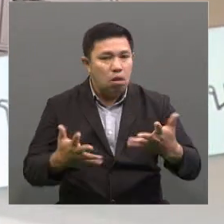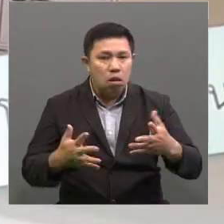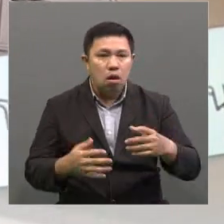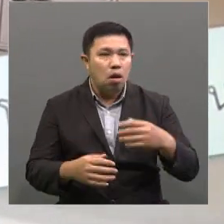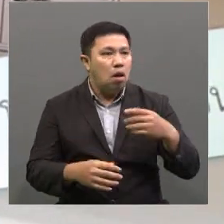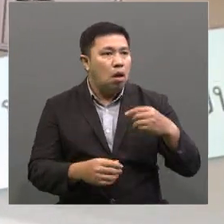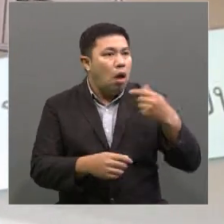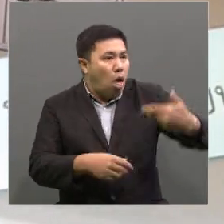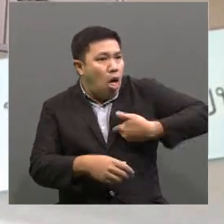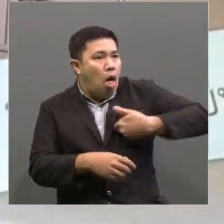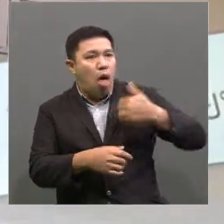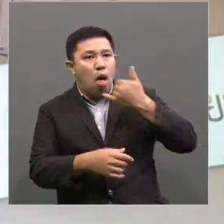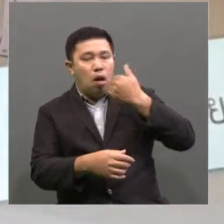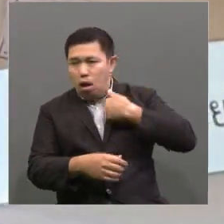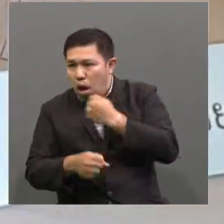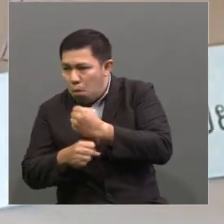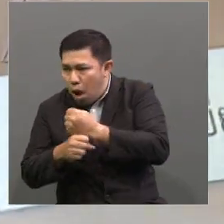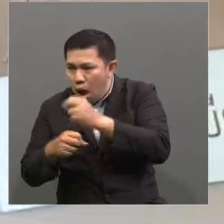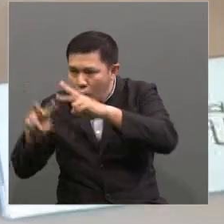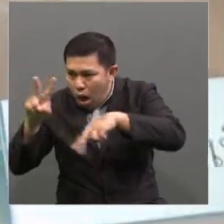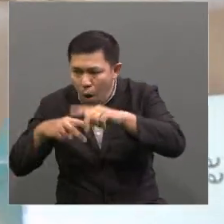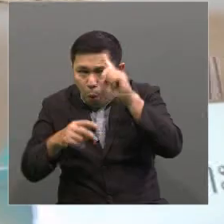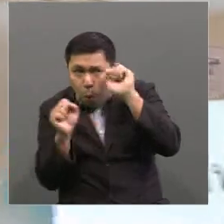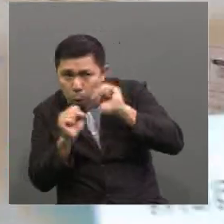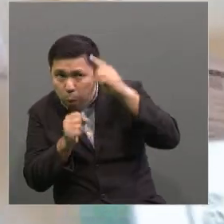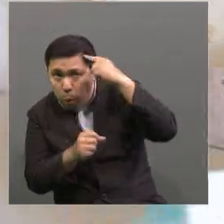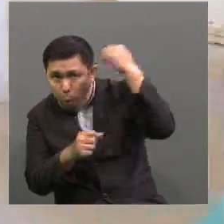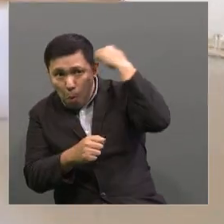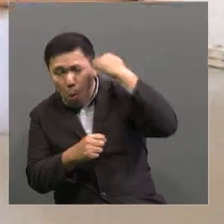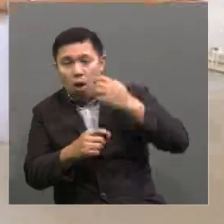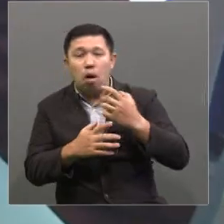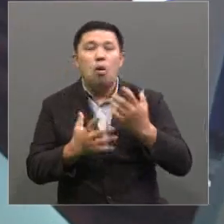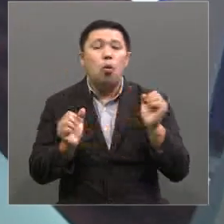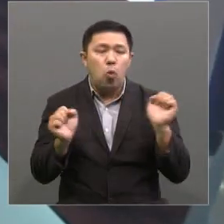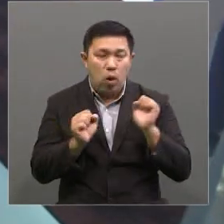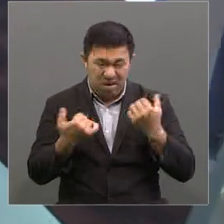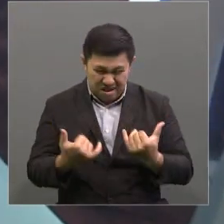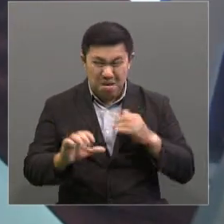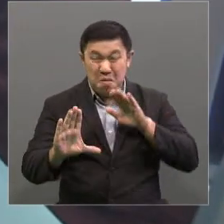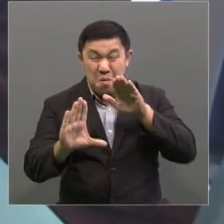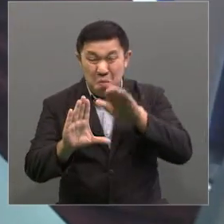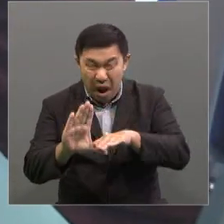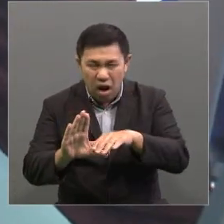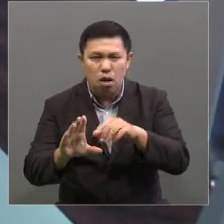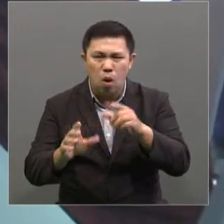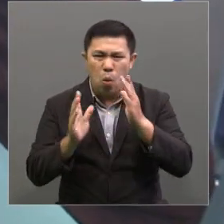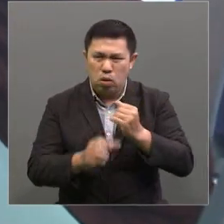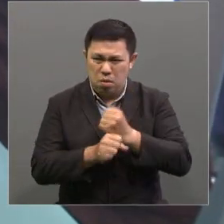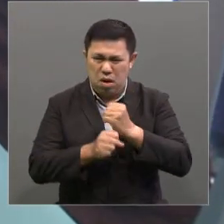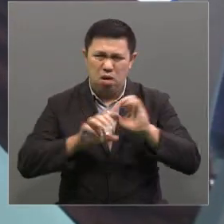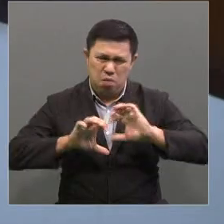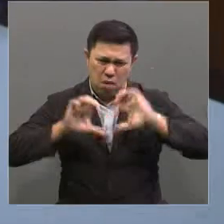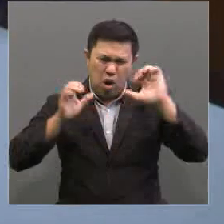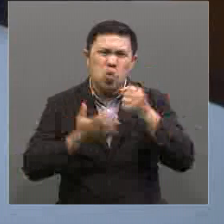ไม่เป็นอันทำมาหากินไม่มีกระจิตกระใจรู้สึกไม่ปลอดภัยที่มาลงทะเบียนแก้หนี้เนี่ยก็หวังว่าอย่างน้อยๆเจ้าหน้าที่ของรัฐจะ